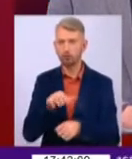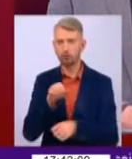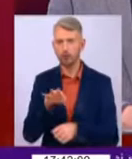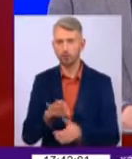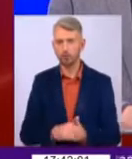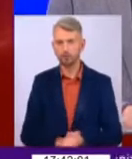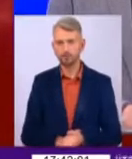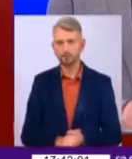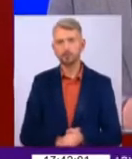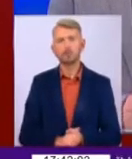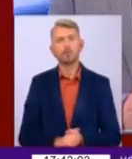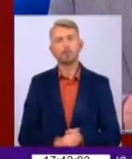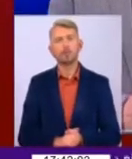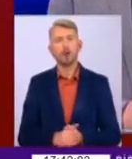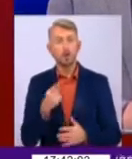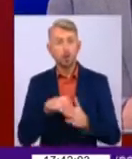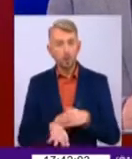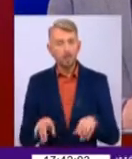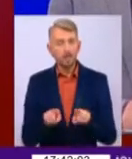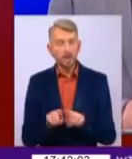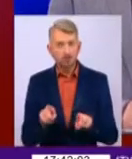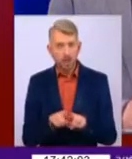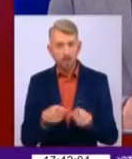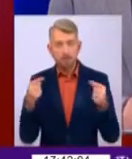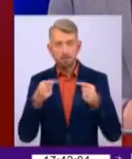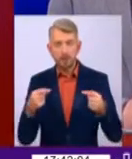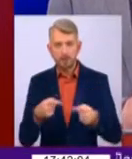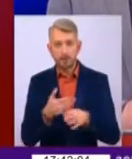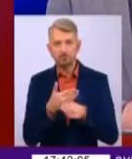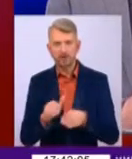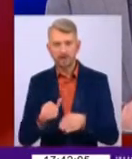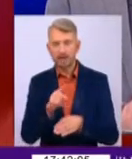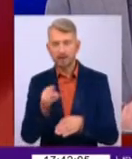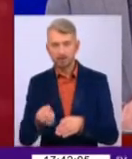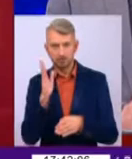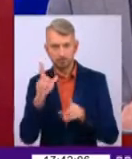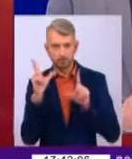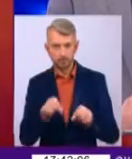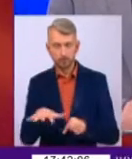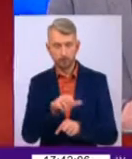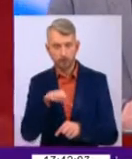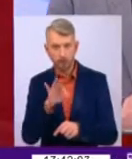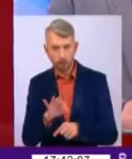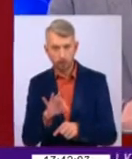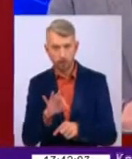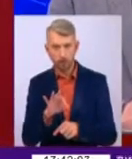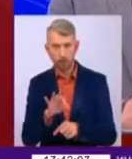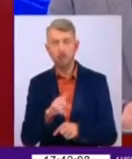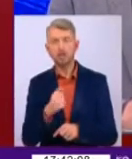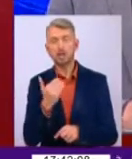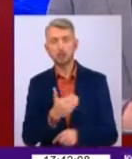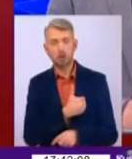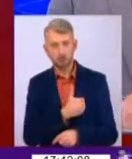антитерористичної операції. Тобто, все ж таки, певна частина з них відправиться в зону АТО, дійсно, за їх